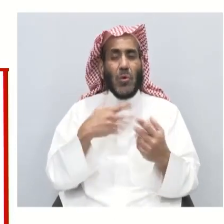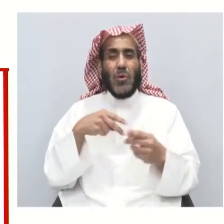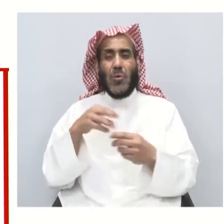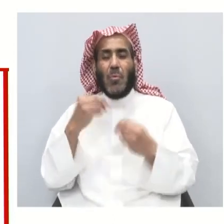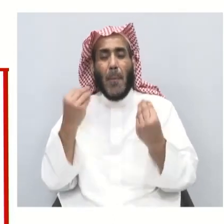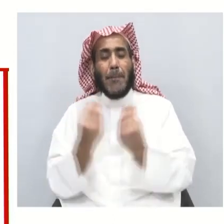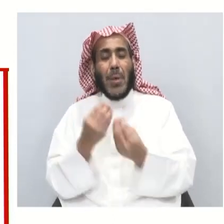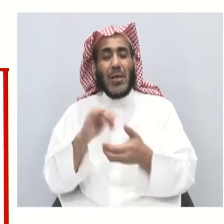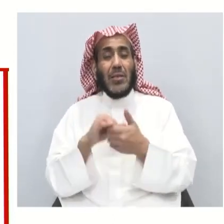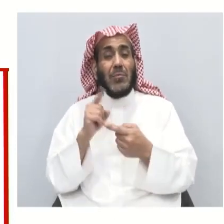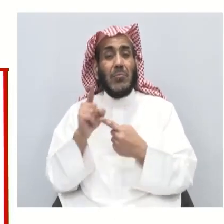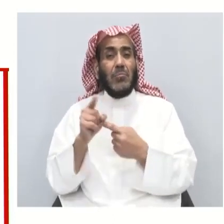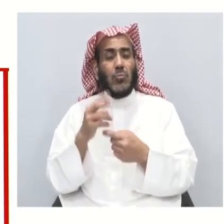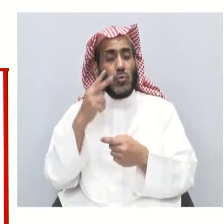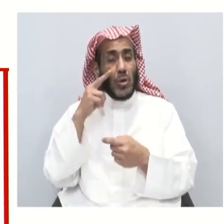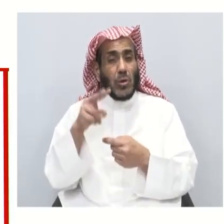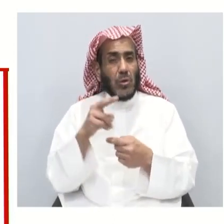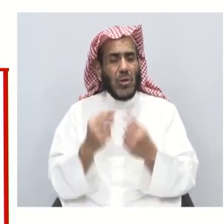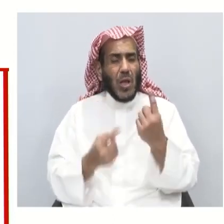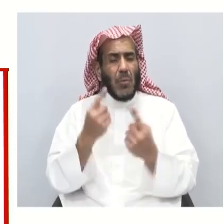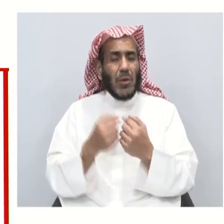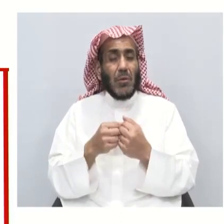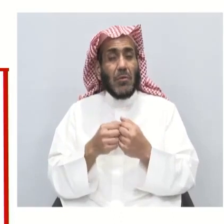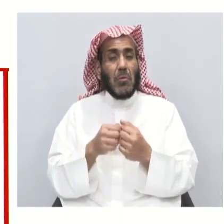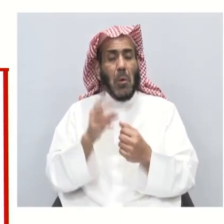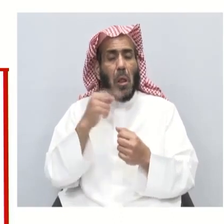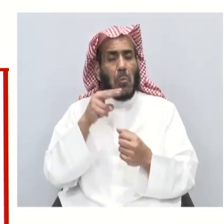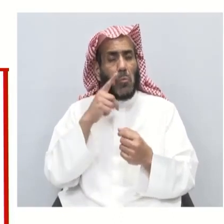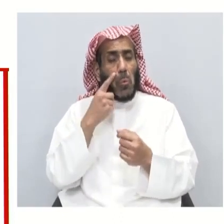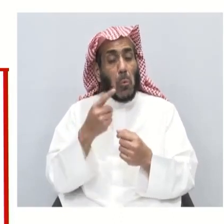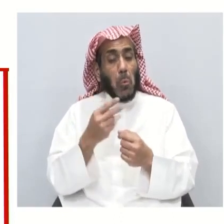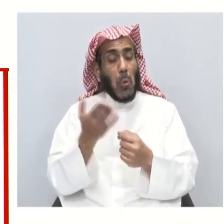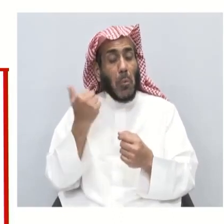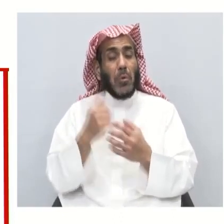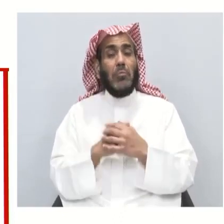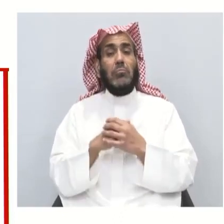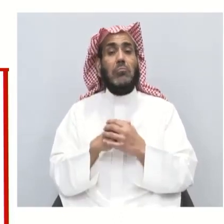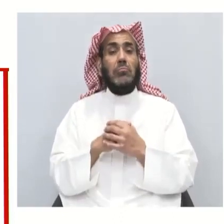مع صديقكم، شاهدتم نباتاً لم تشاهدونه من قبل.